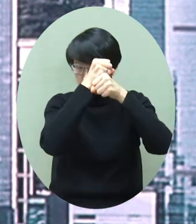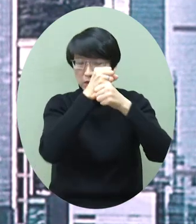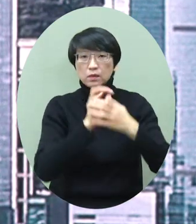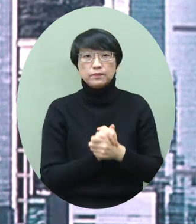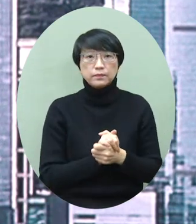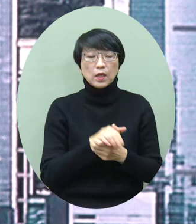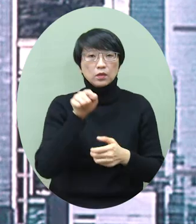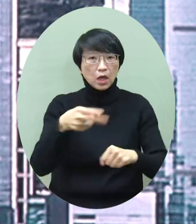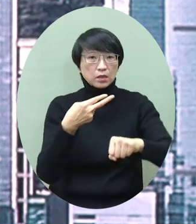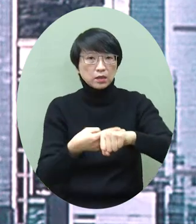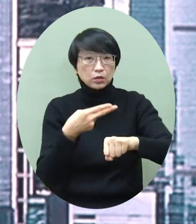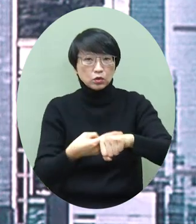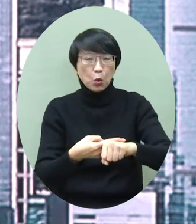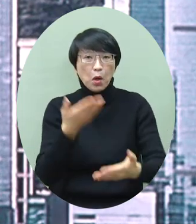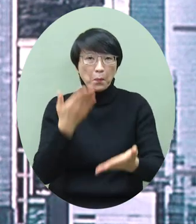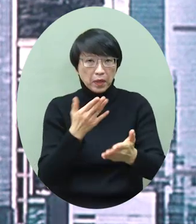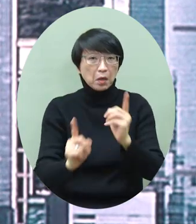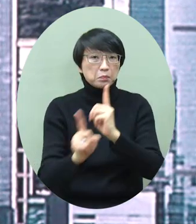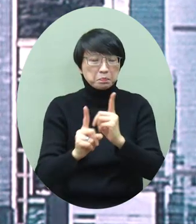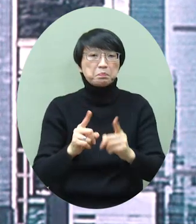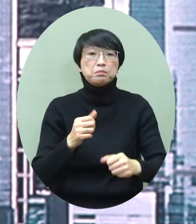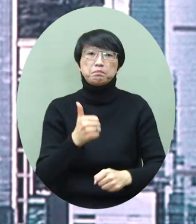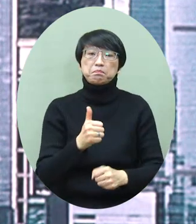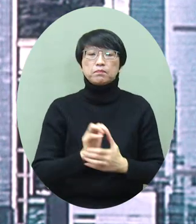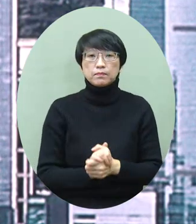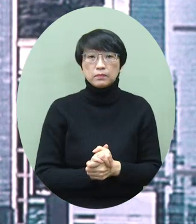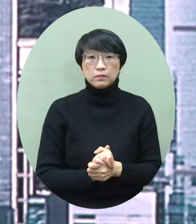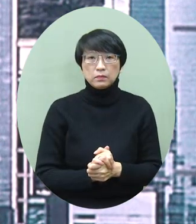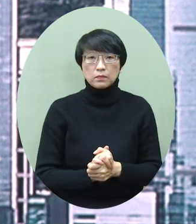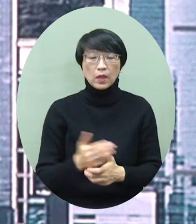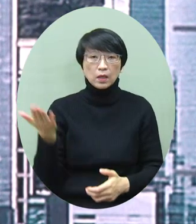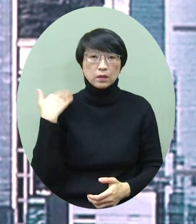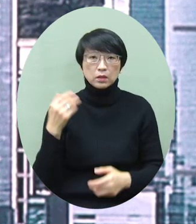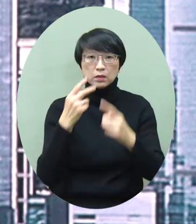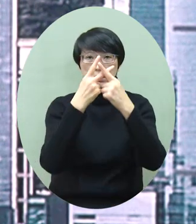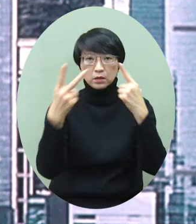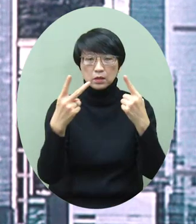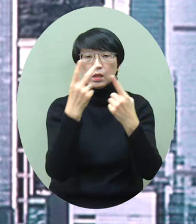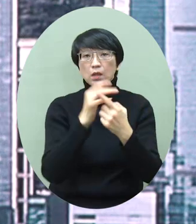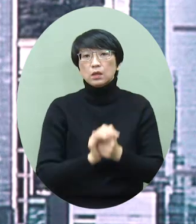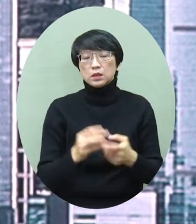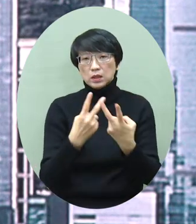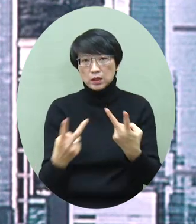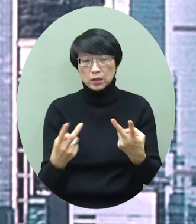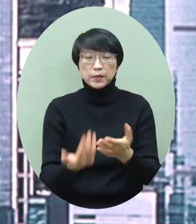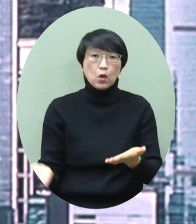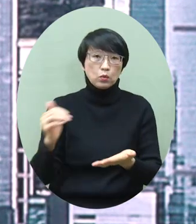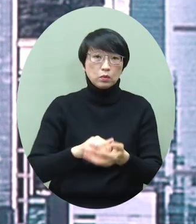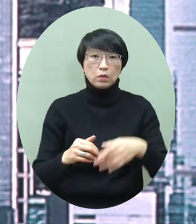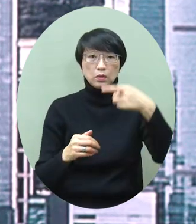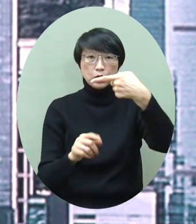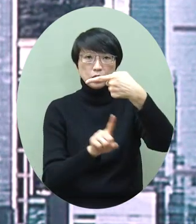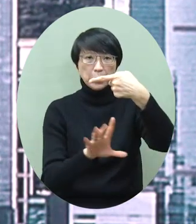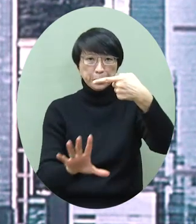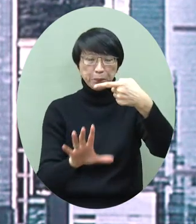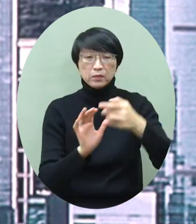本嘅質素上邊咧會比較有保證。自從舊年嘅12月22日到